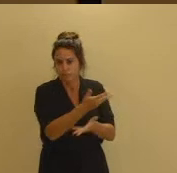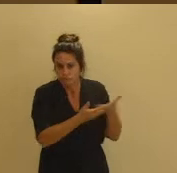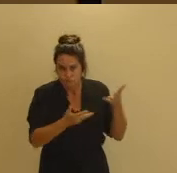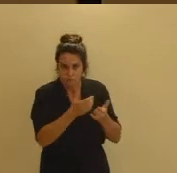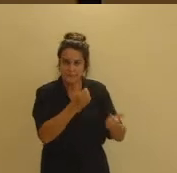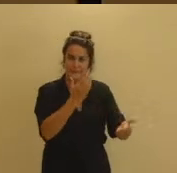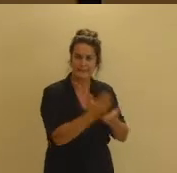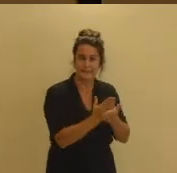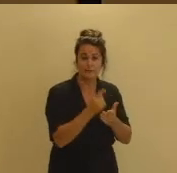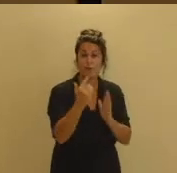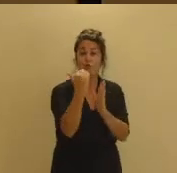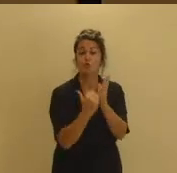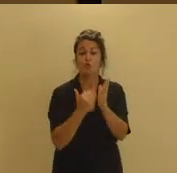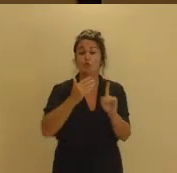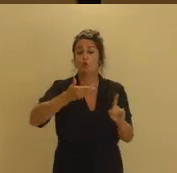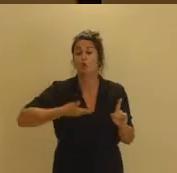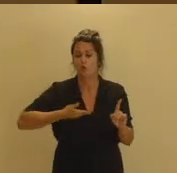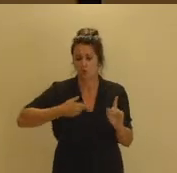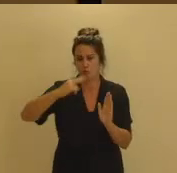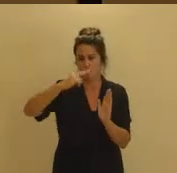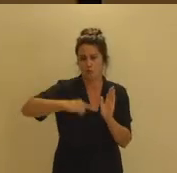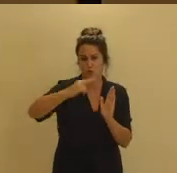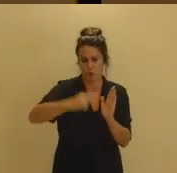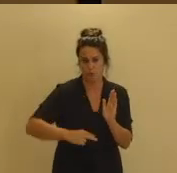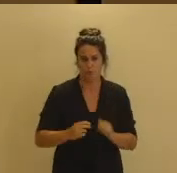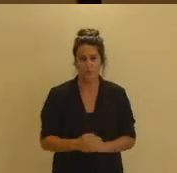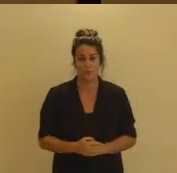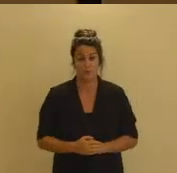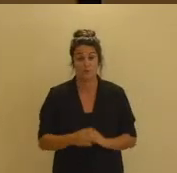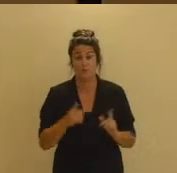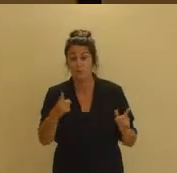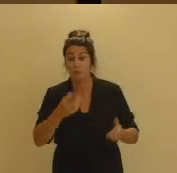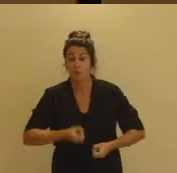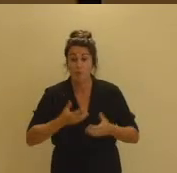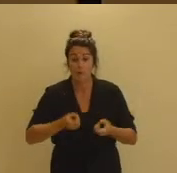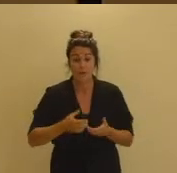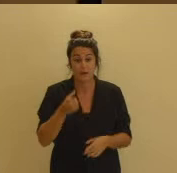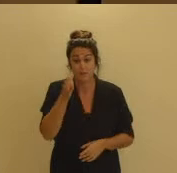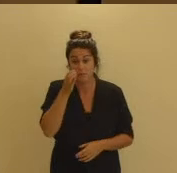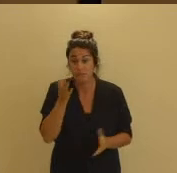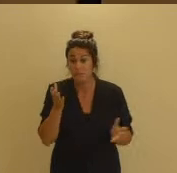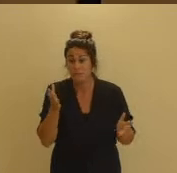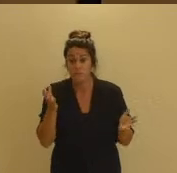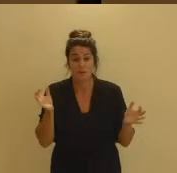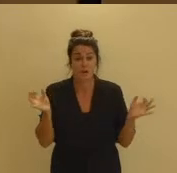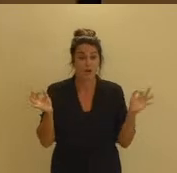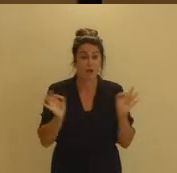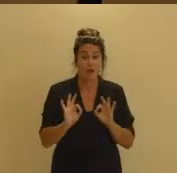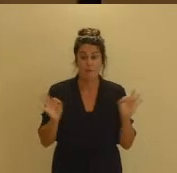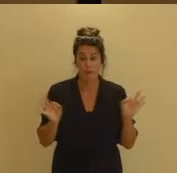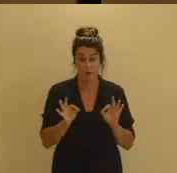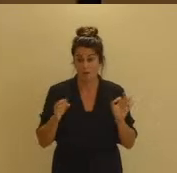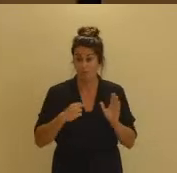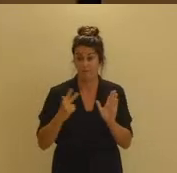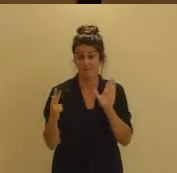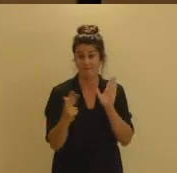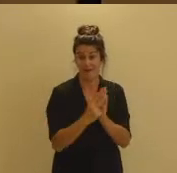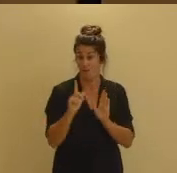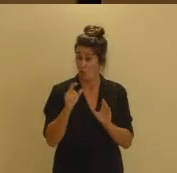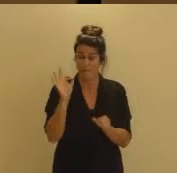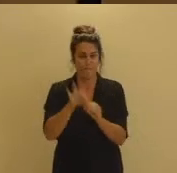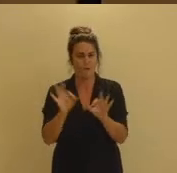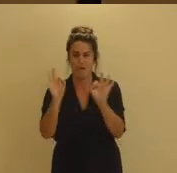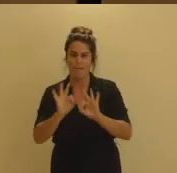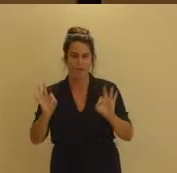la liste, et si elle n'appelle pas de commentaires particuliers, je propose qu'elle soit actée ainsi puisqu'il n'y a pas de vote.